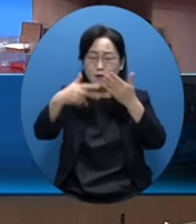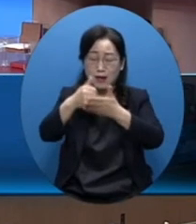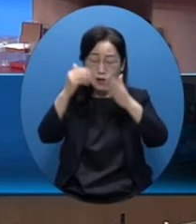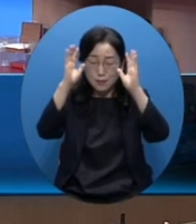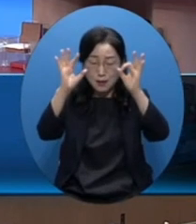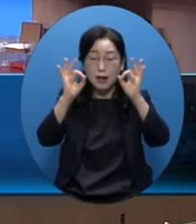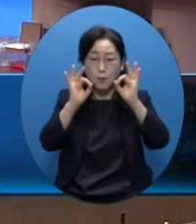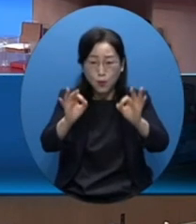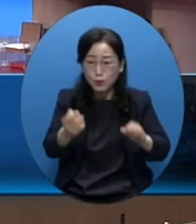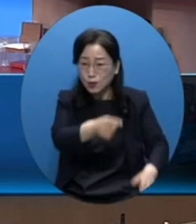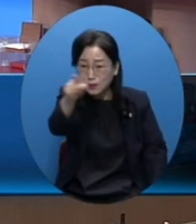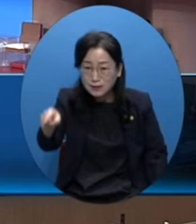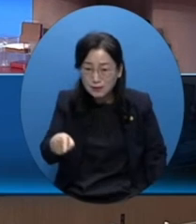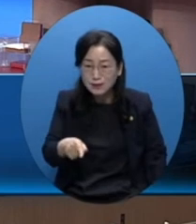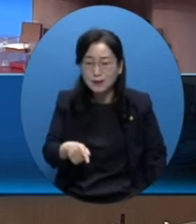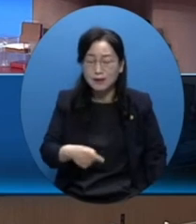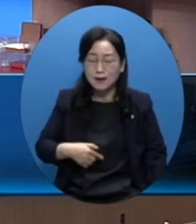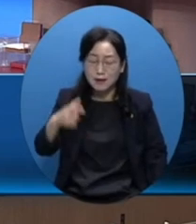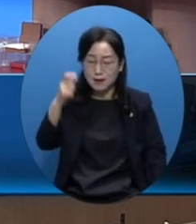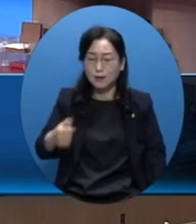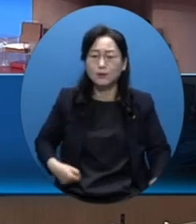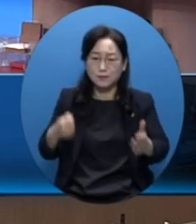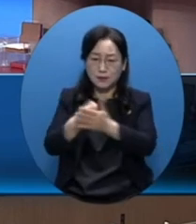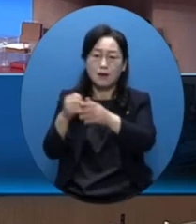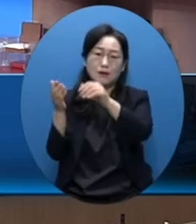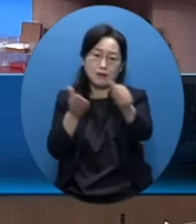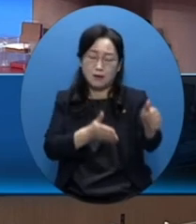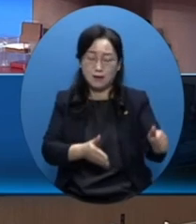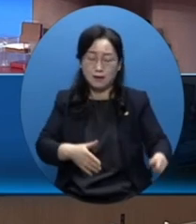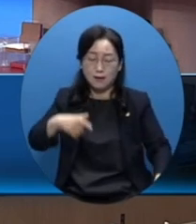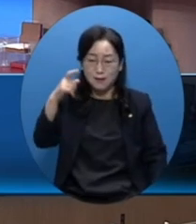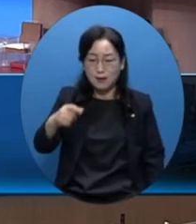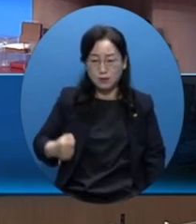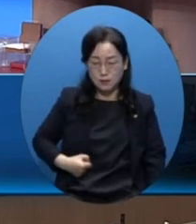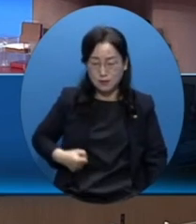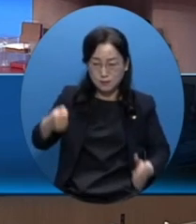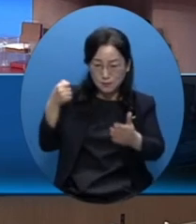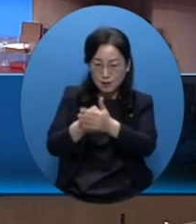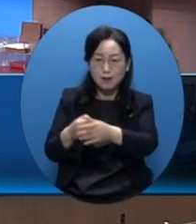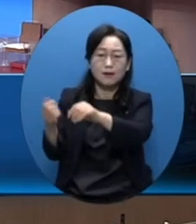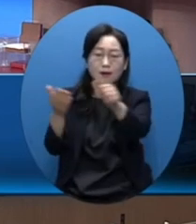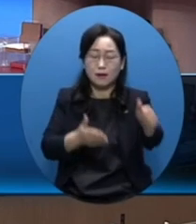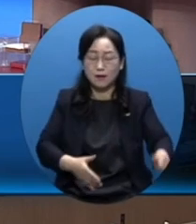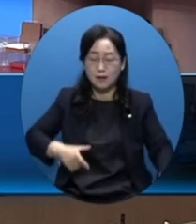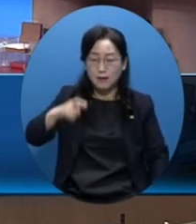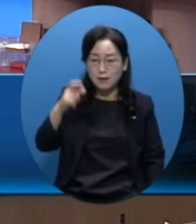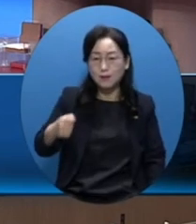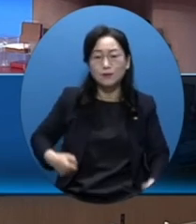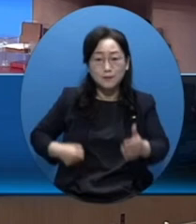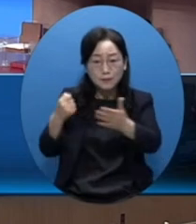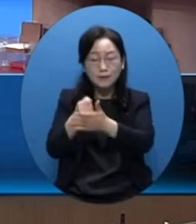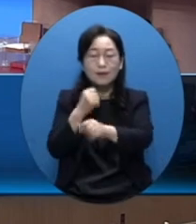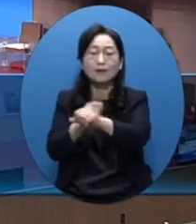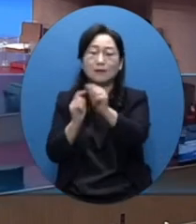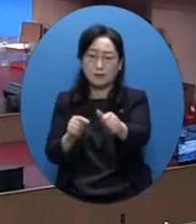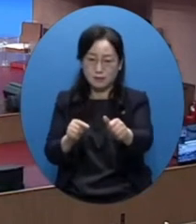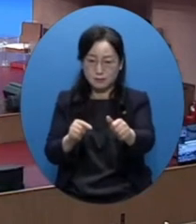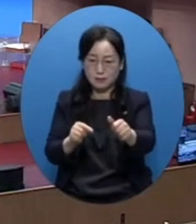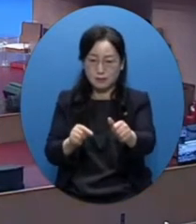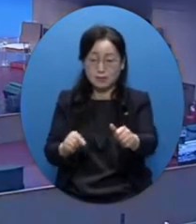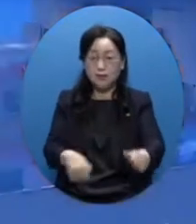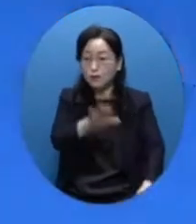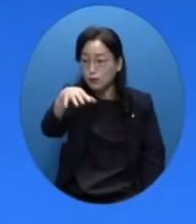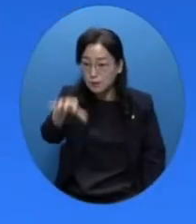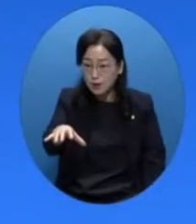가망 어어 담대하라 강 어 담대하라 다하고 반대 하라 우리